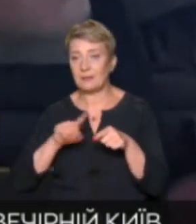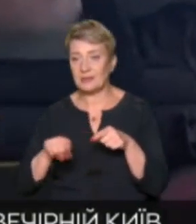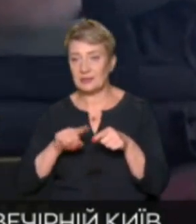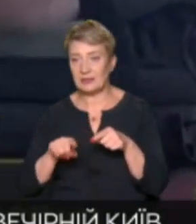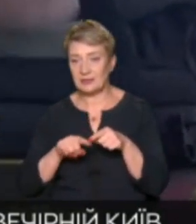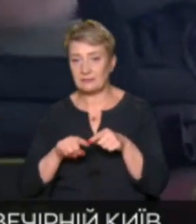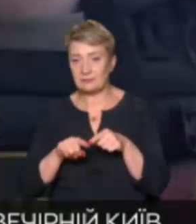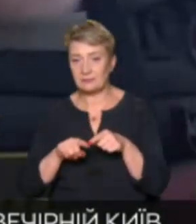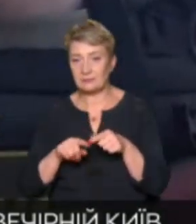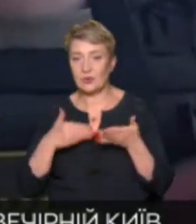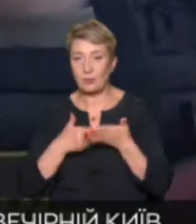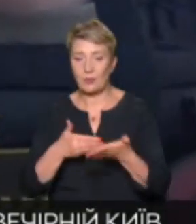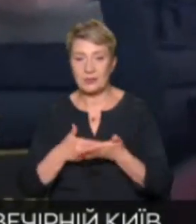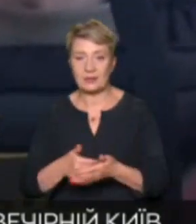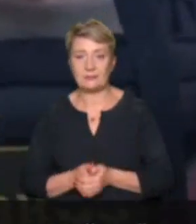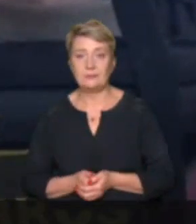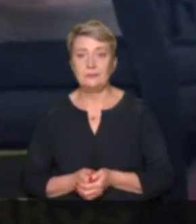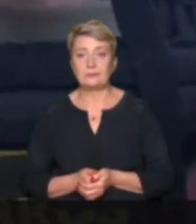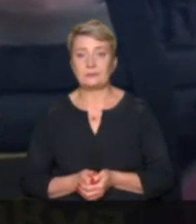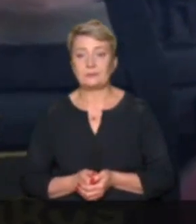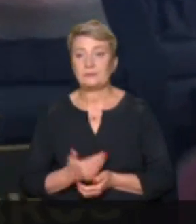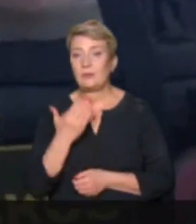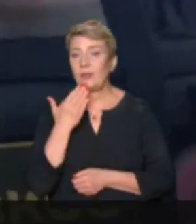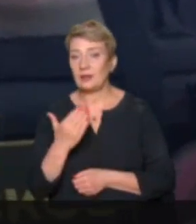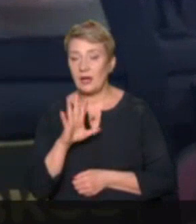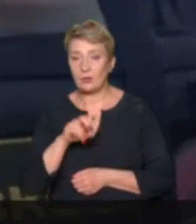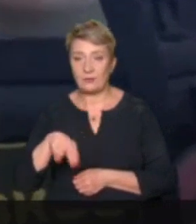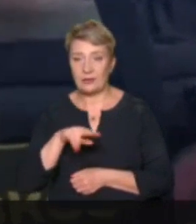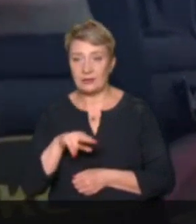дістатися. Дякую, Владу. Дякую